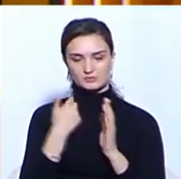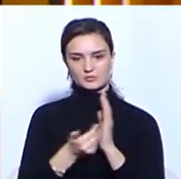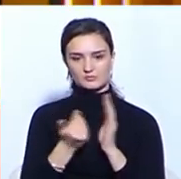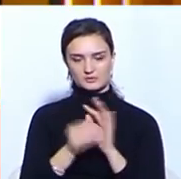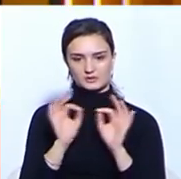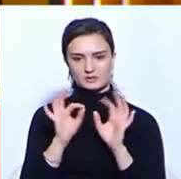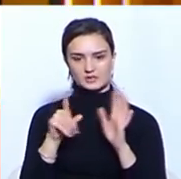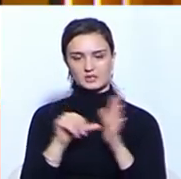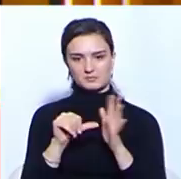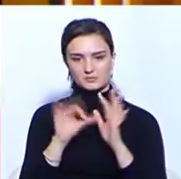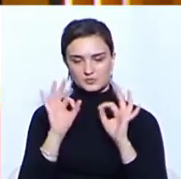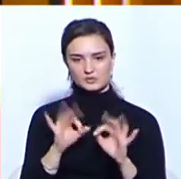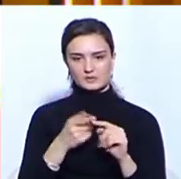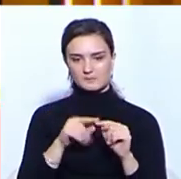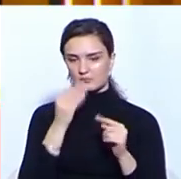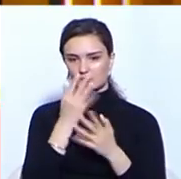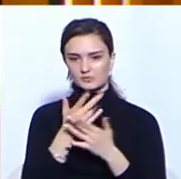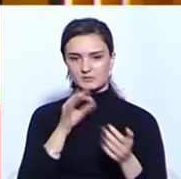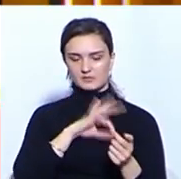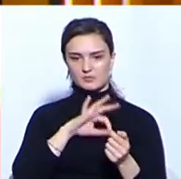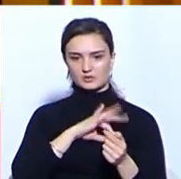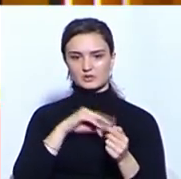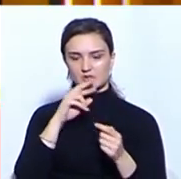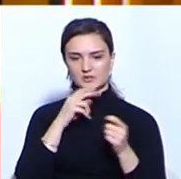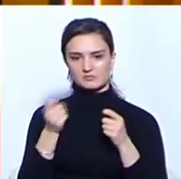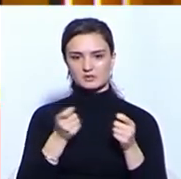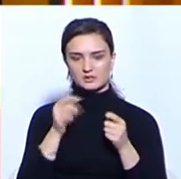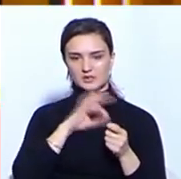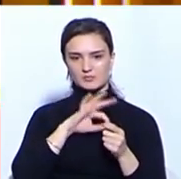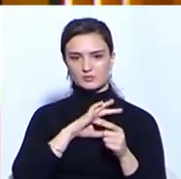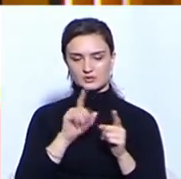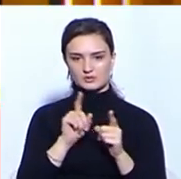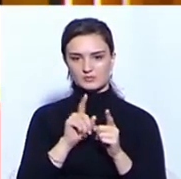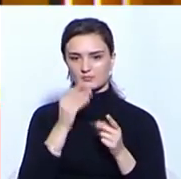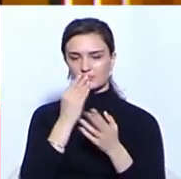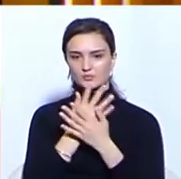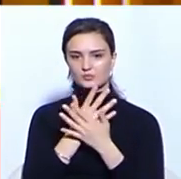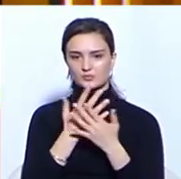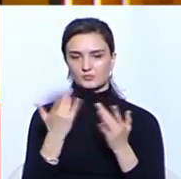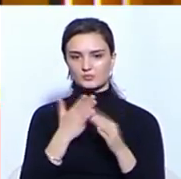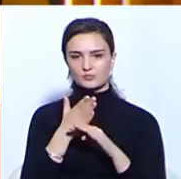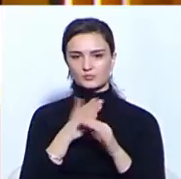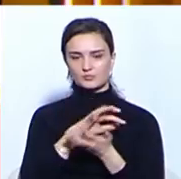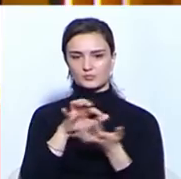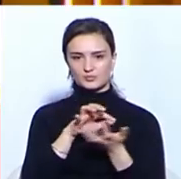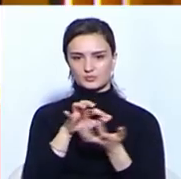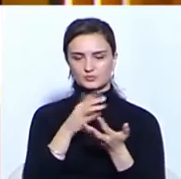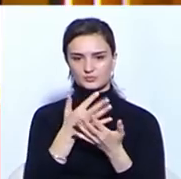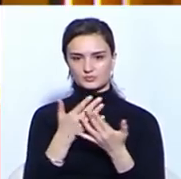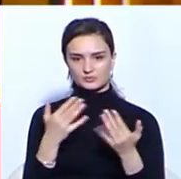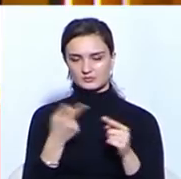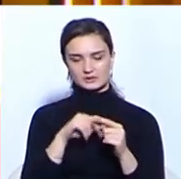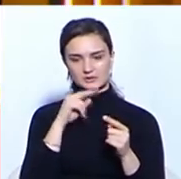რომელიც დაგეხმარება სწორად ამ პროდუქტის გამოყენებაში. სიფრთხილე გამოიყენეთ ისეთ პროდუქტებთან, რომელიც პურფუნთუშეული სახელით